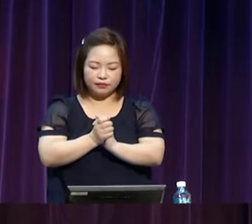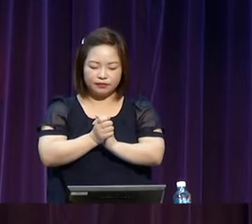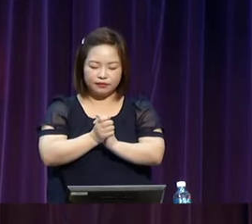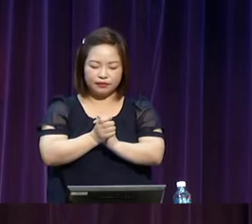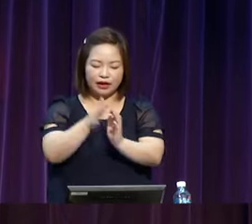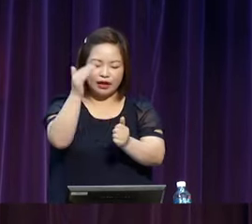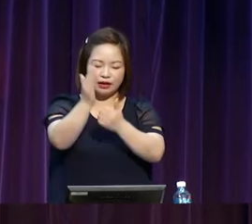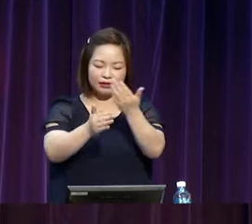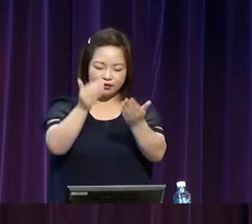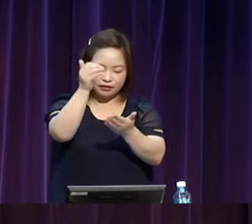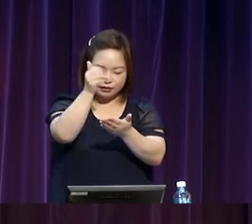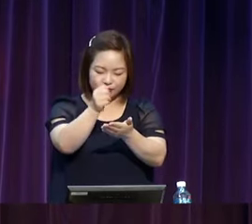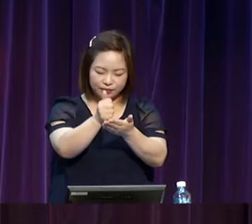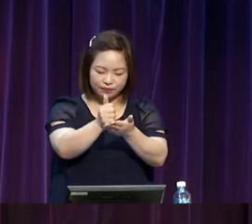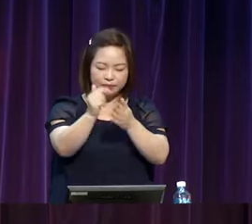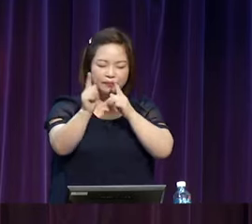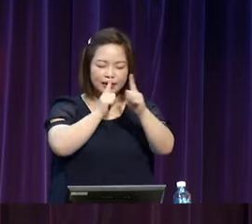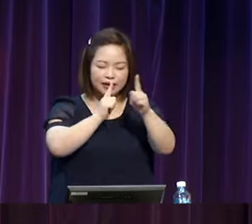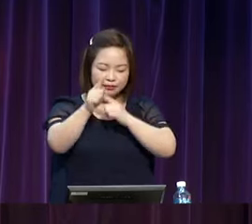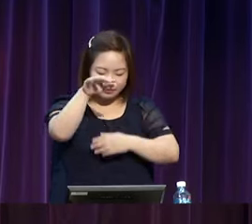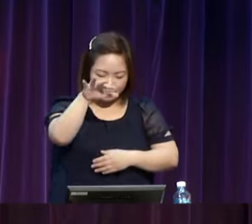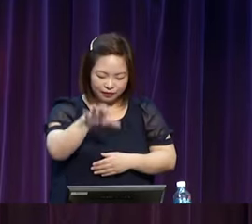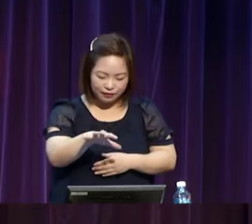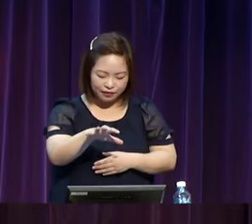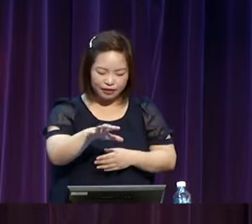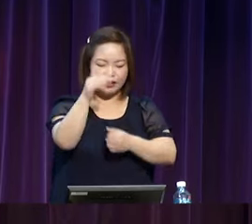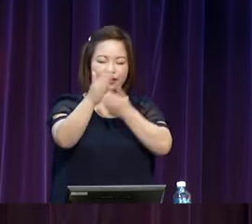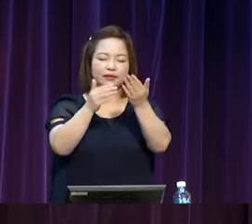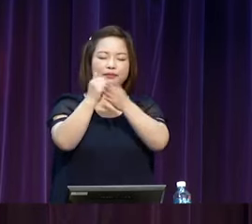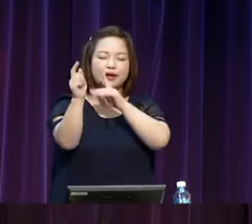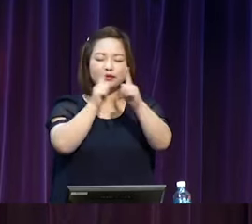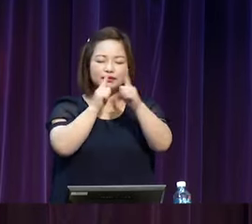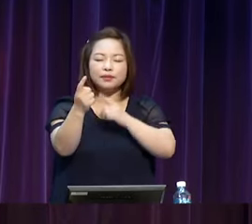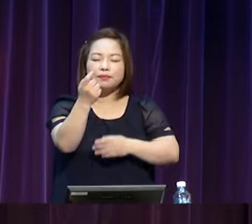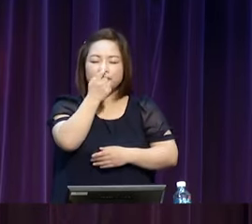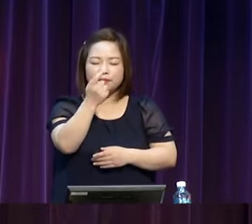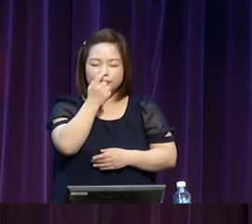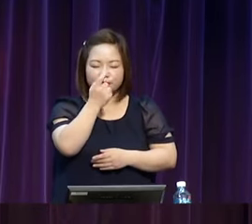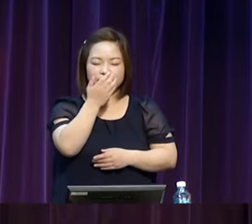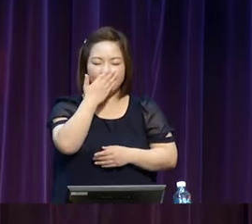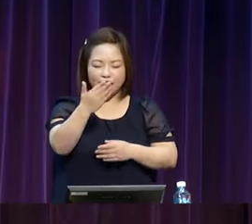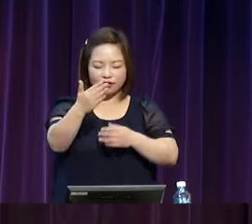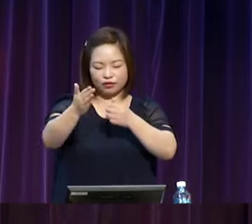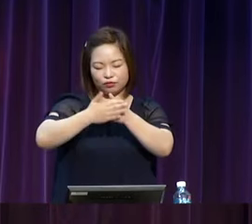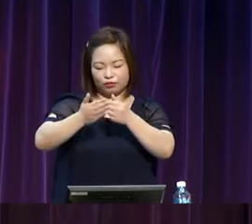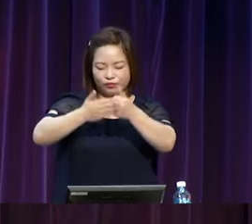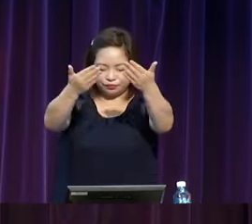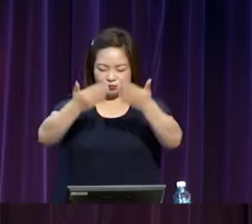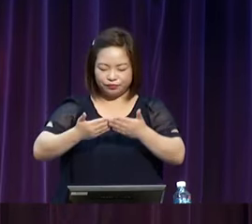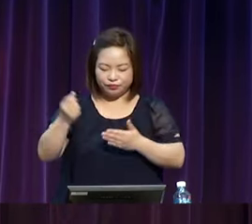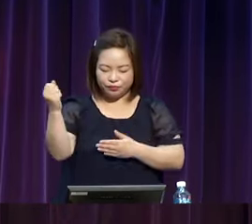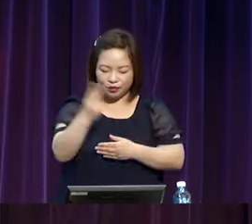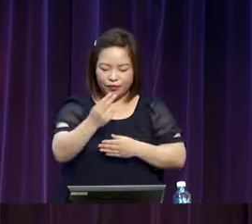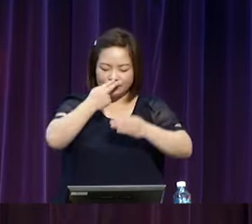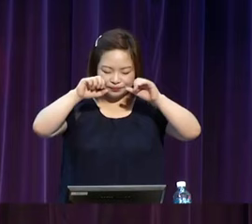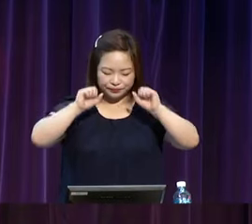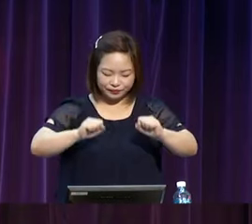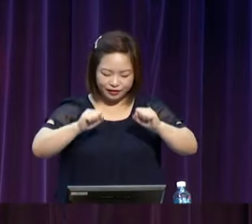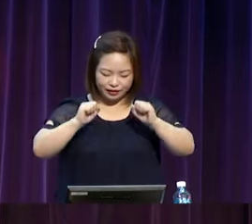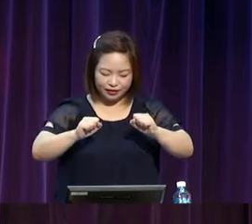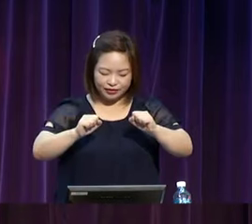하나님의 귀한 말씀 앞에 말씀을 들을 수 있는 기회를 주시고 또 살아계셔서